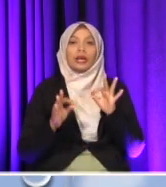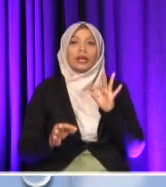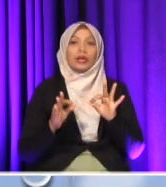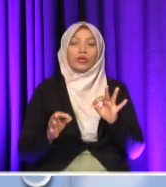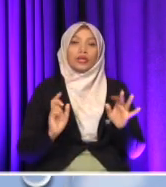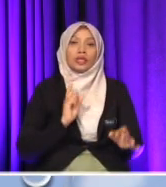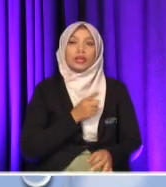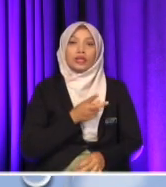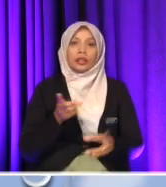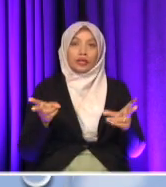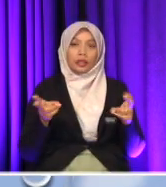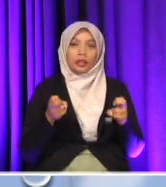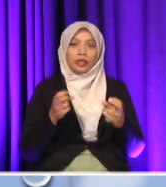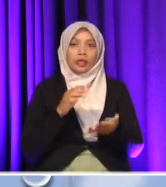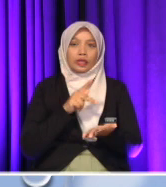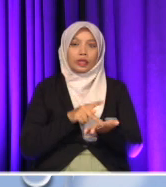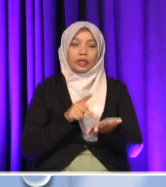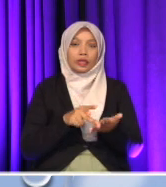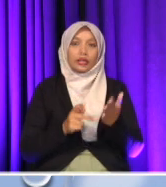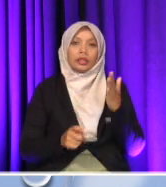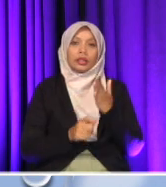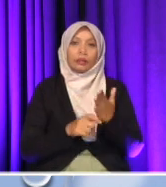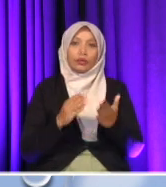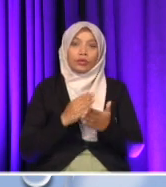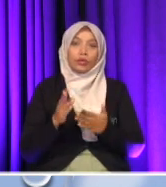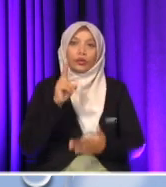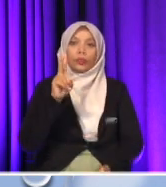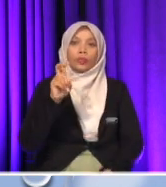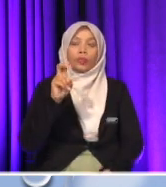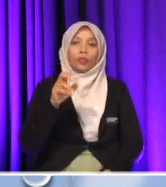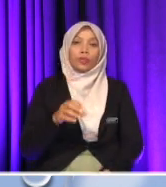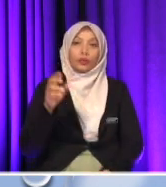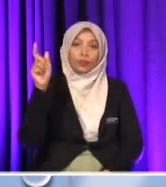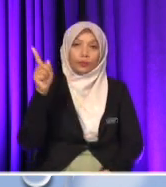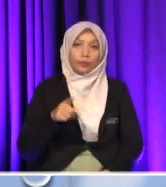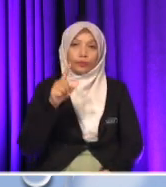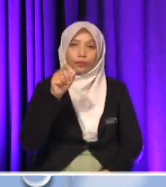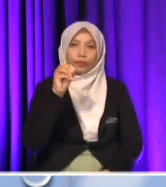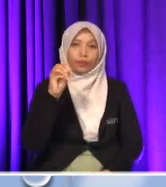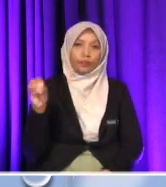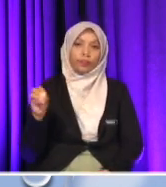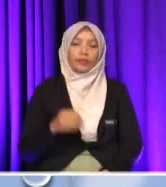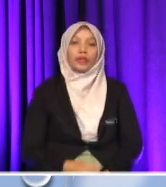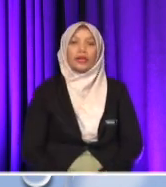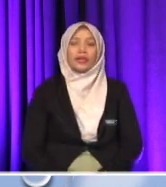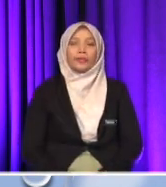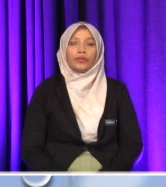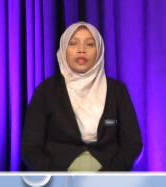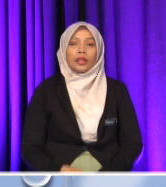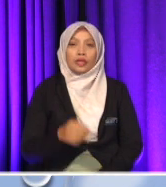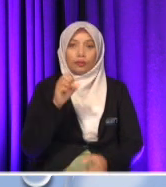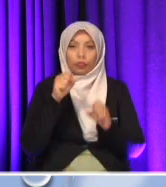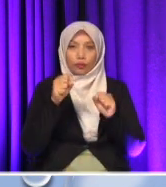adalah M kita tahu adalah campur tolak 20%, 20%. Yang mana ini adalah nilai yang kita